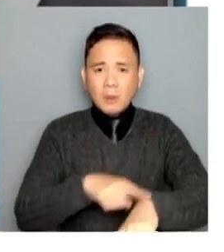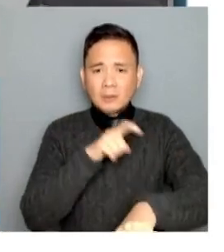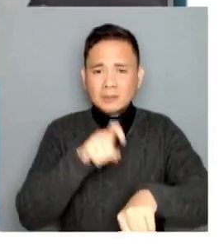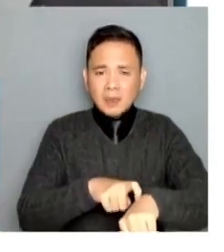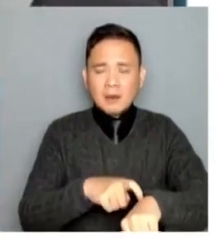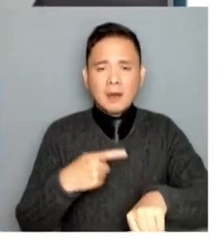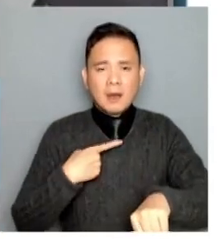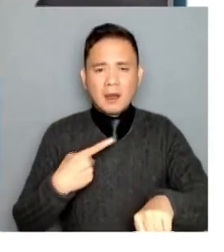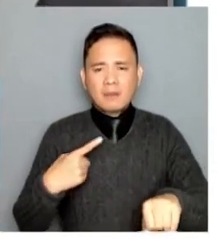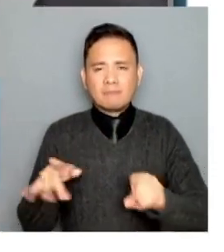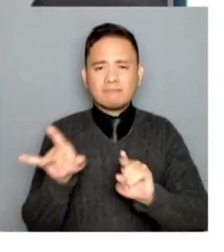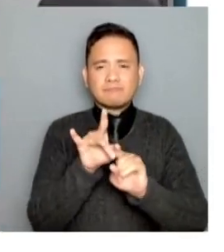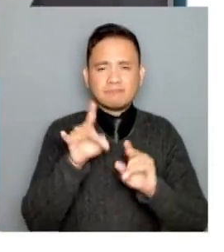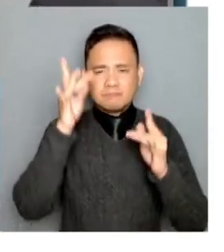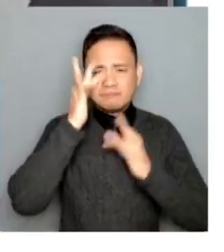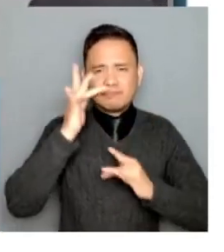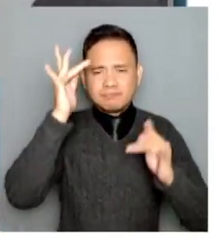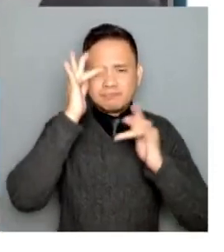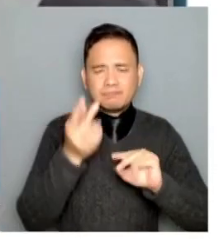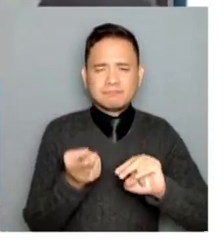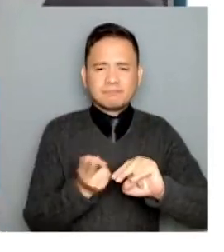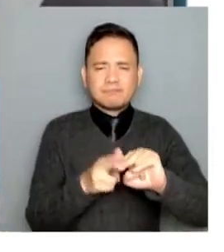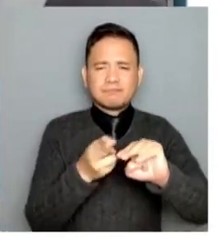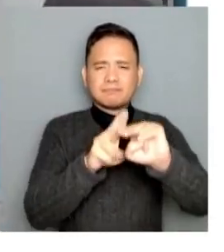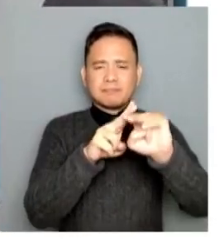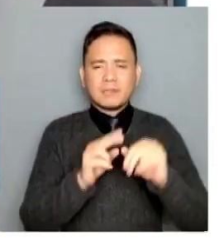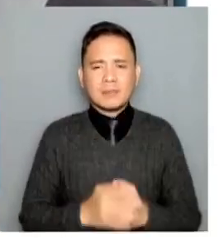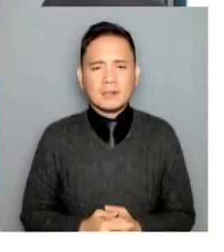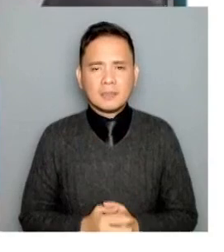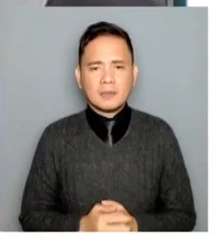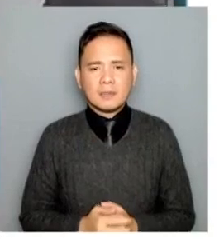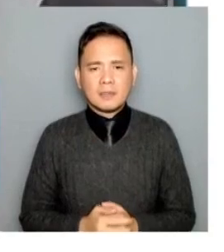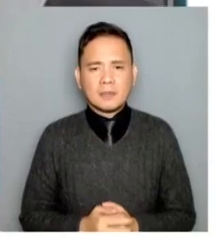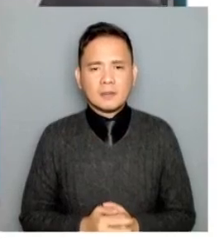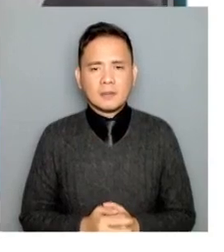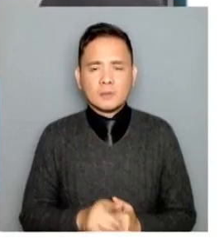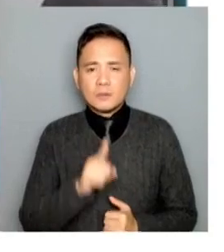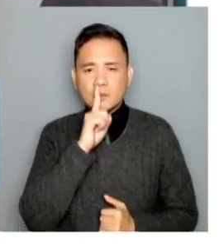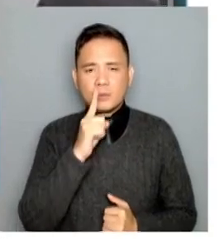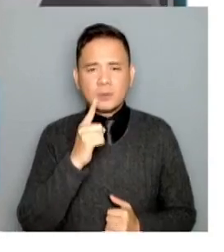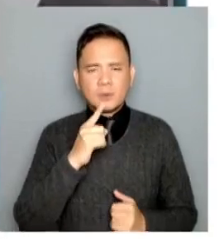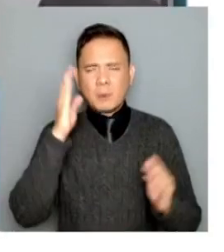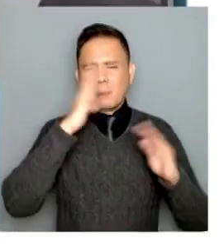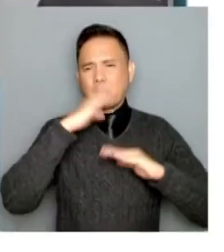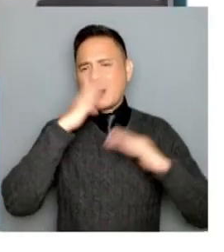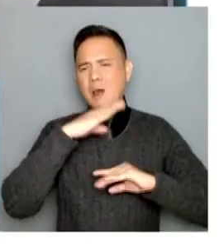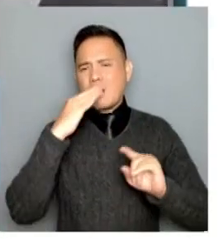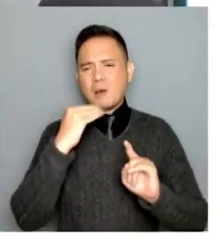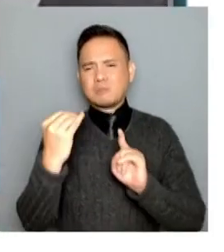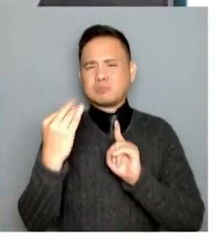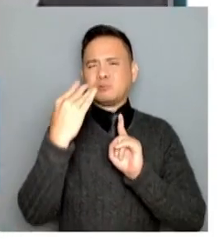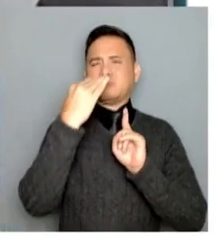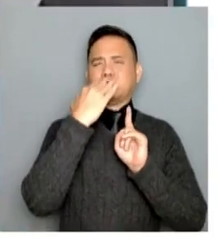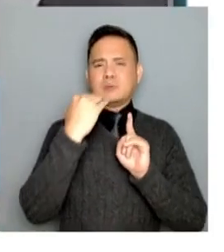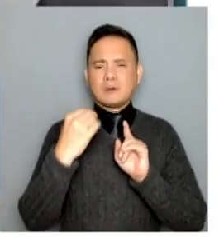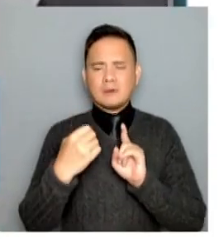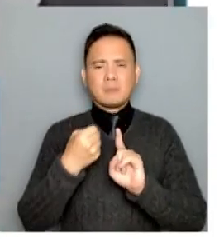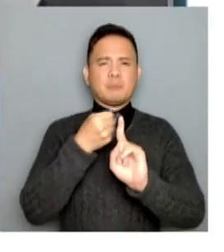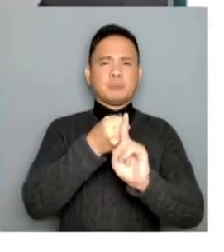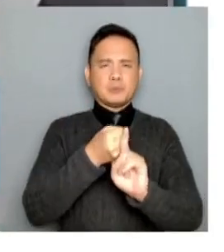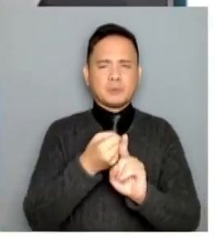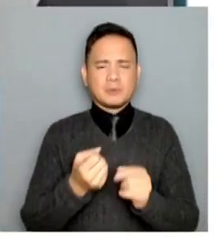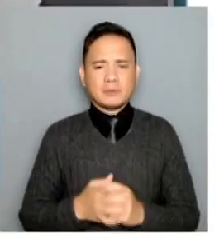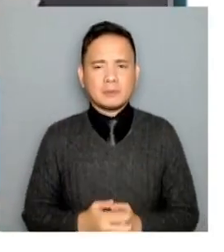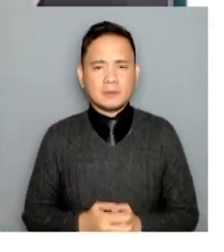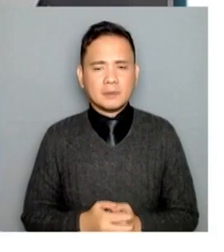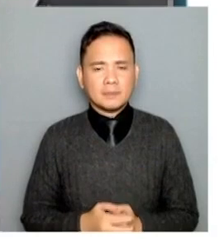ng dumadami yung nagkakasakit. Kasi pag matagal yung effect ng amoy. Mm-mm. So ano yung